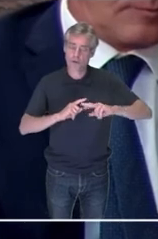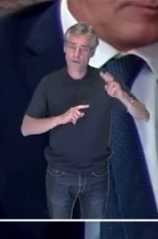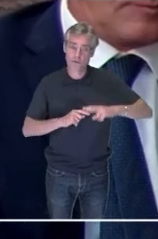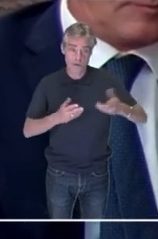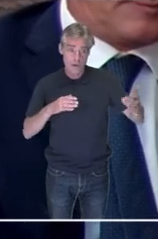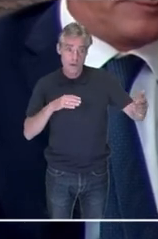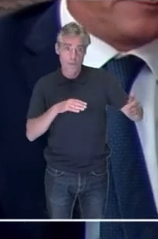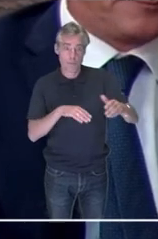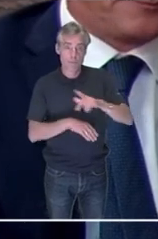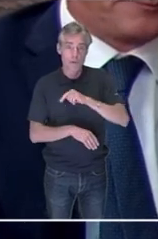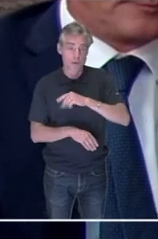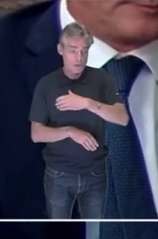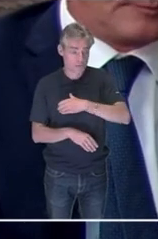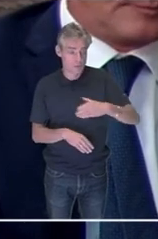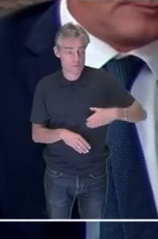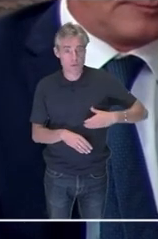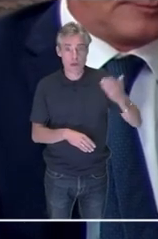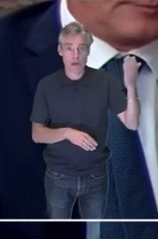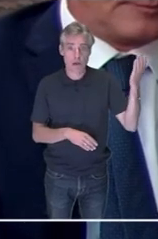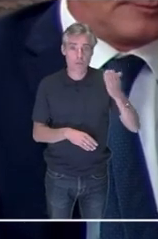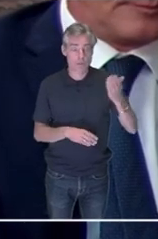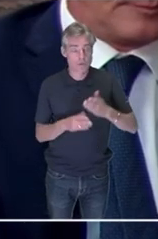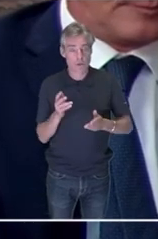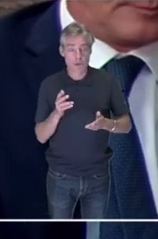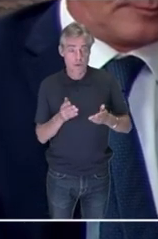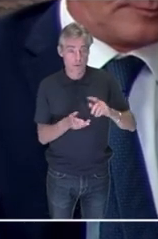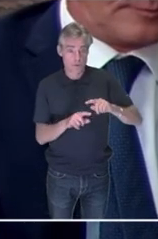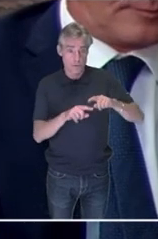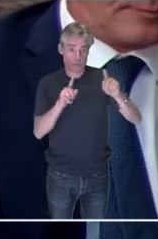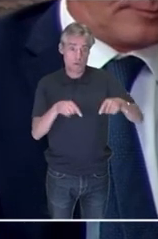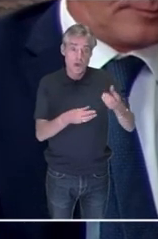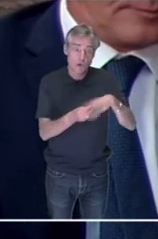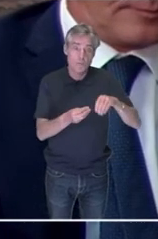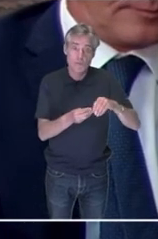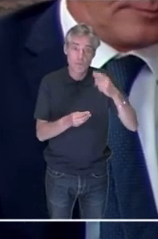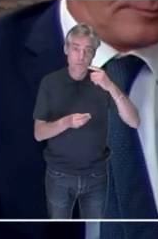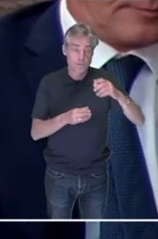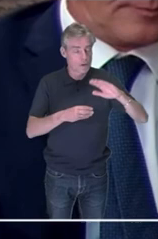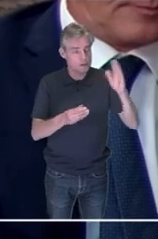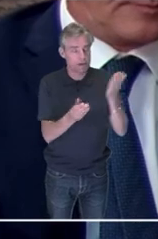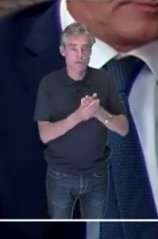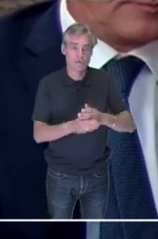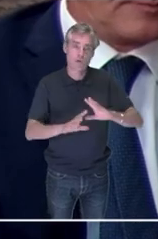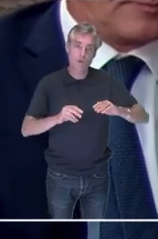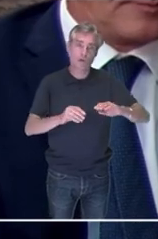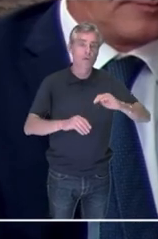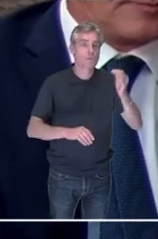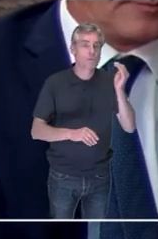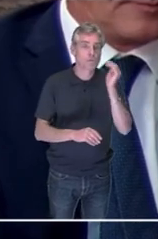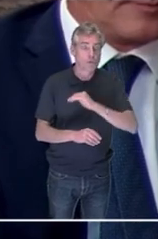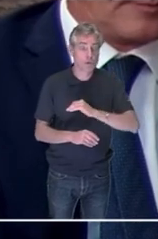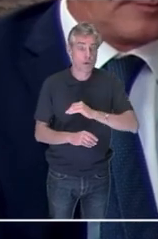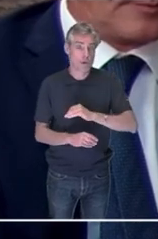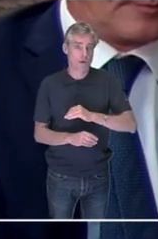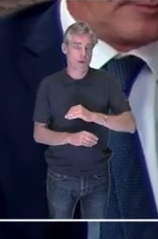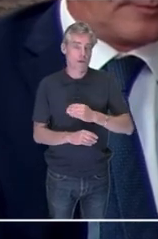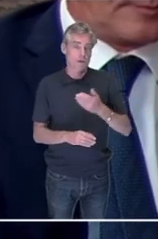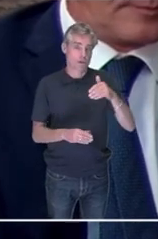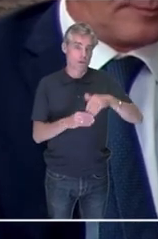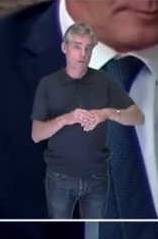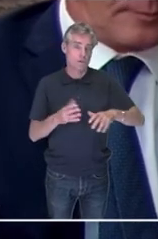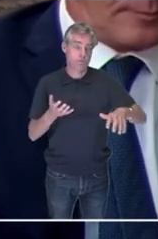police municipale a besoin de moyens supplémentaires pour pouvoir faire face à ces épisodes de violence qui sont